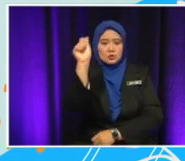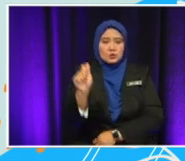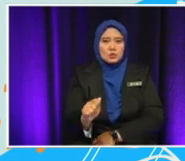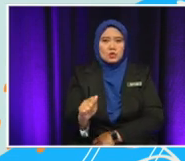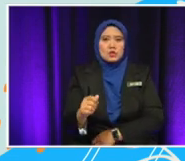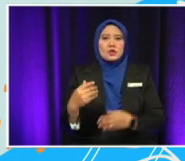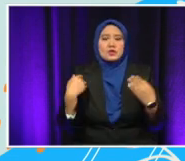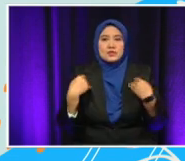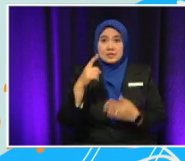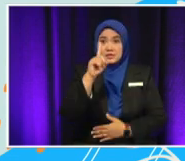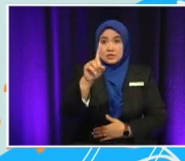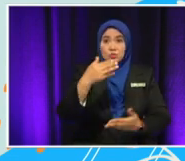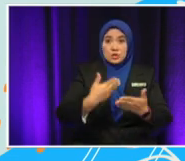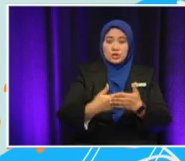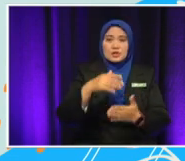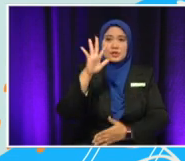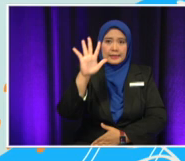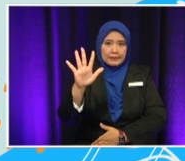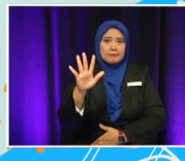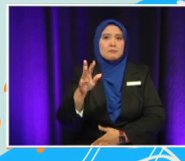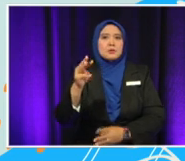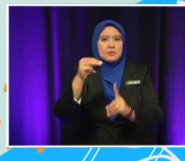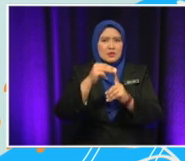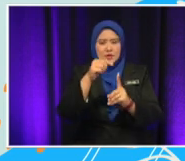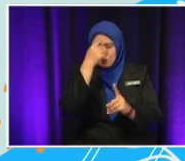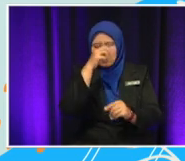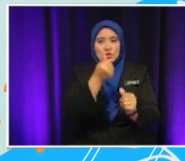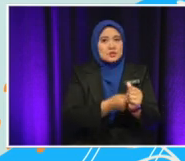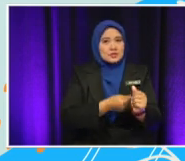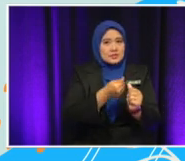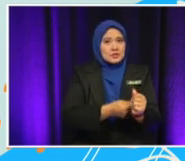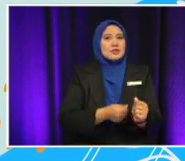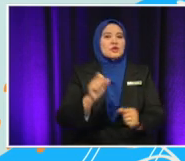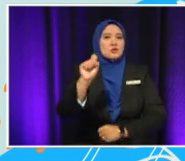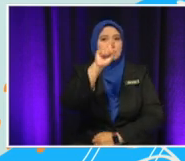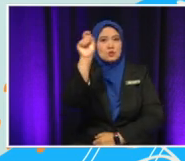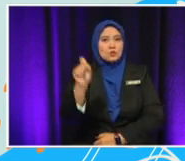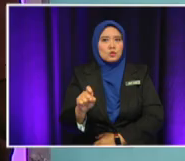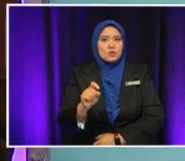pada 1 hingga 5 maka Jadi maksudnya